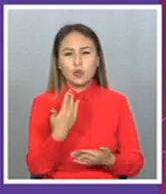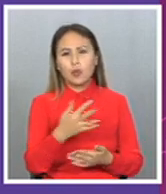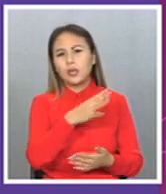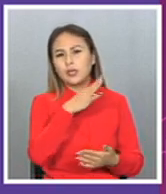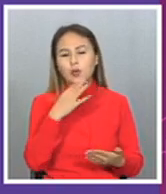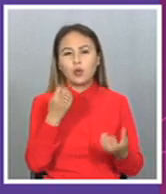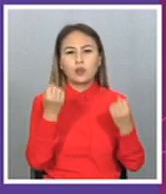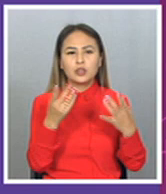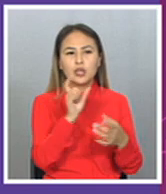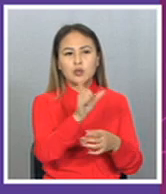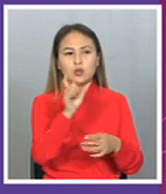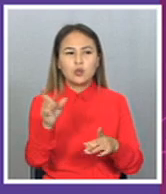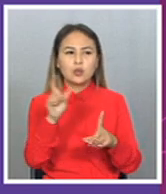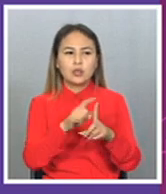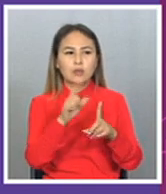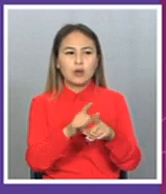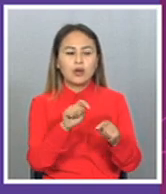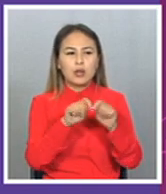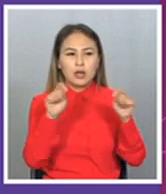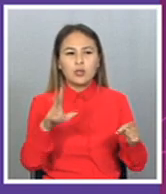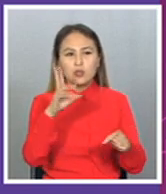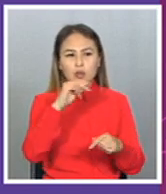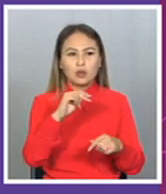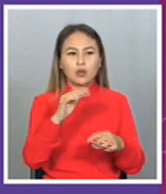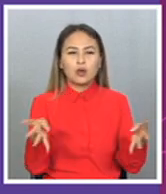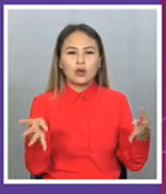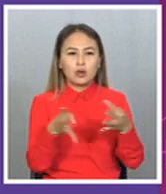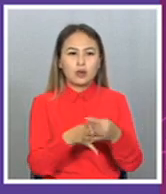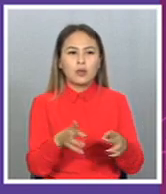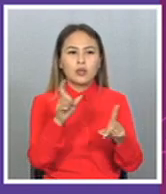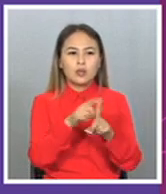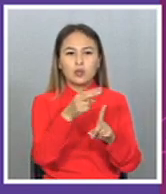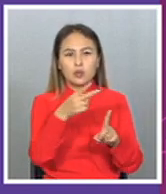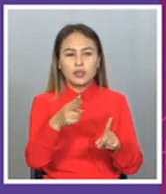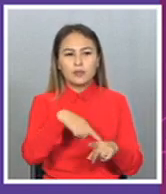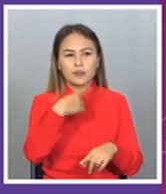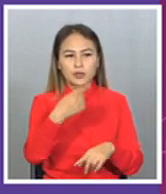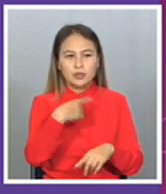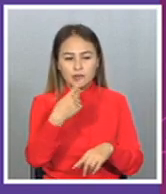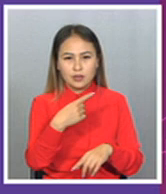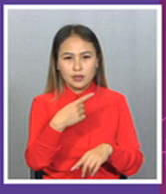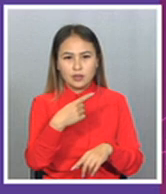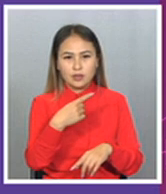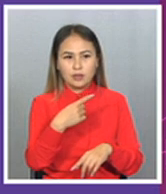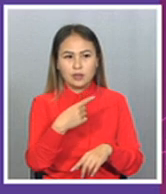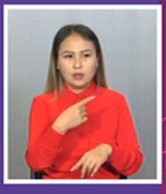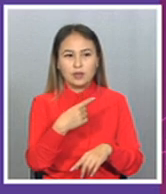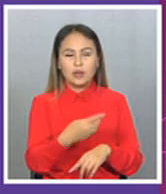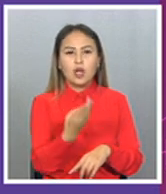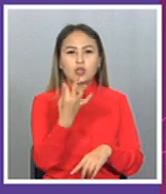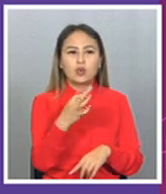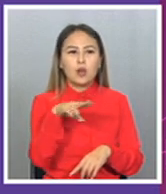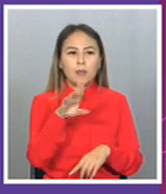немесе одан да көп жай сөйлемнен құралған сөйлемді құрмалас сөйлем